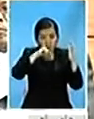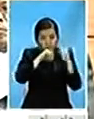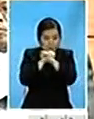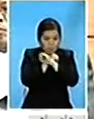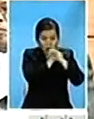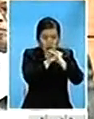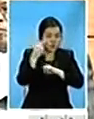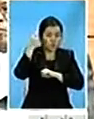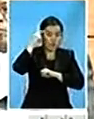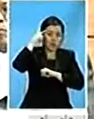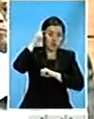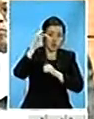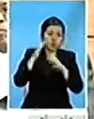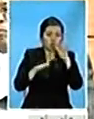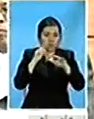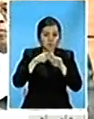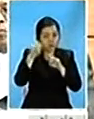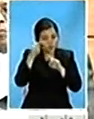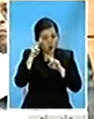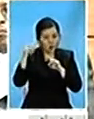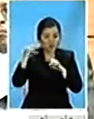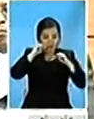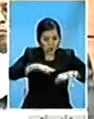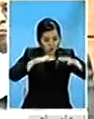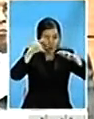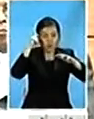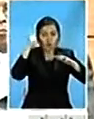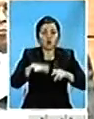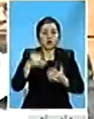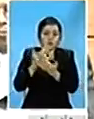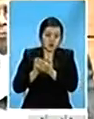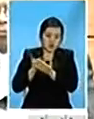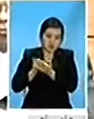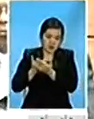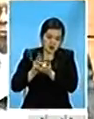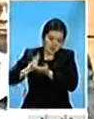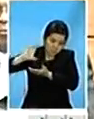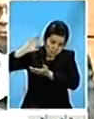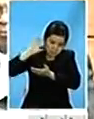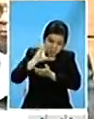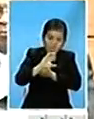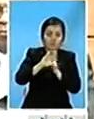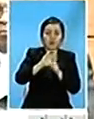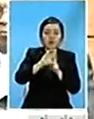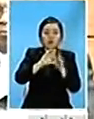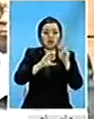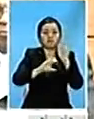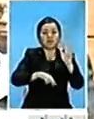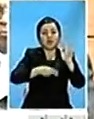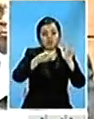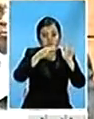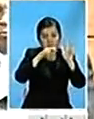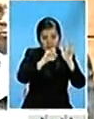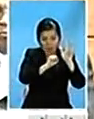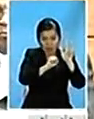าถึงในช่วงปลายปีนี้แล้วอย่างไร 350,000 ล้านบาทครับท่านประธานมีการจัดสรรไปเพียงแค่ 10,000